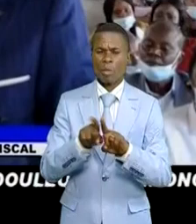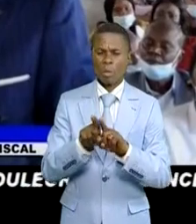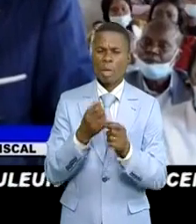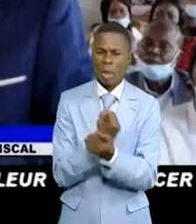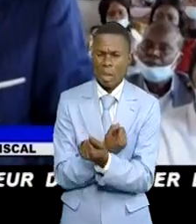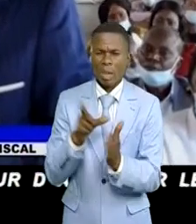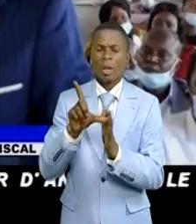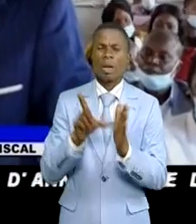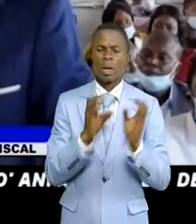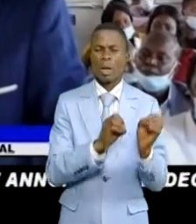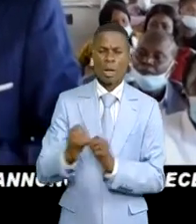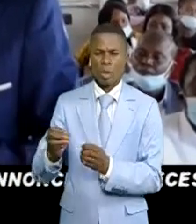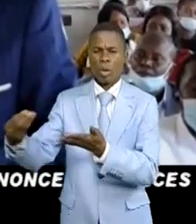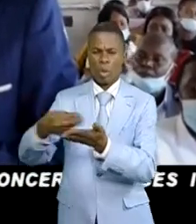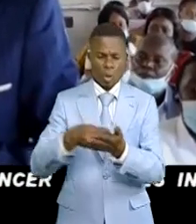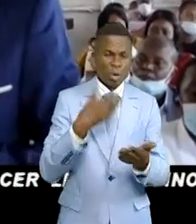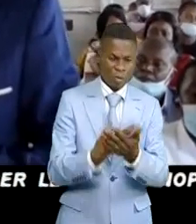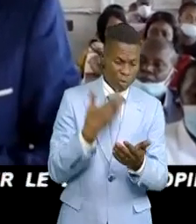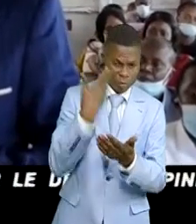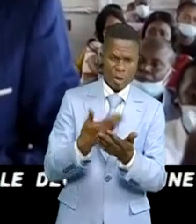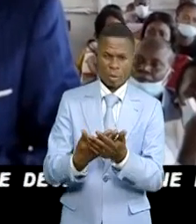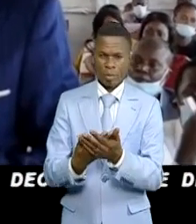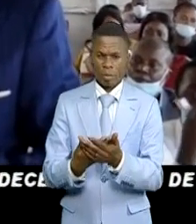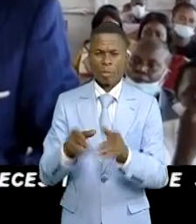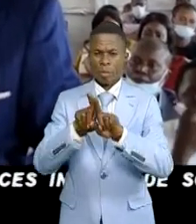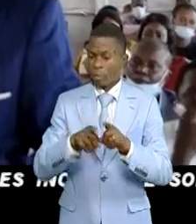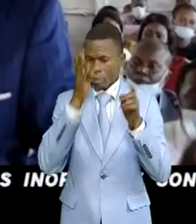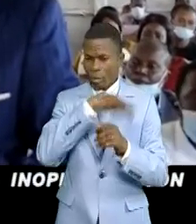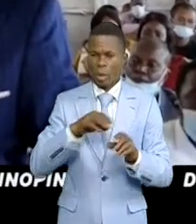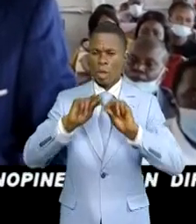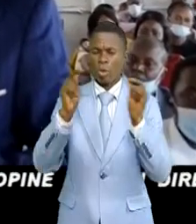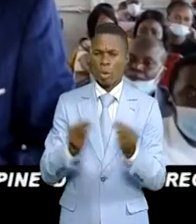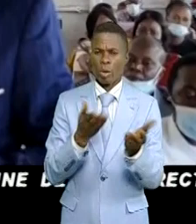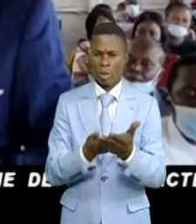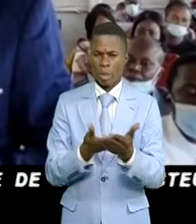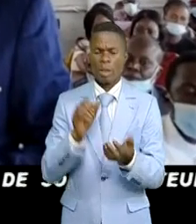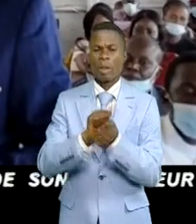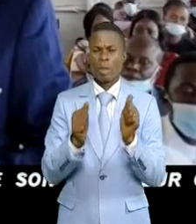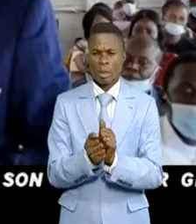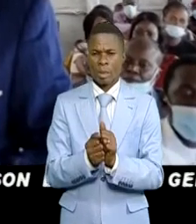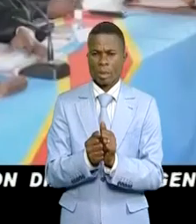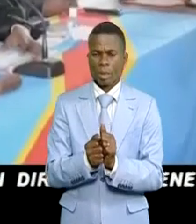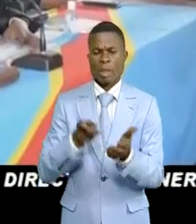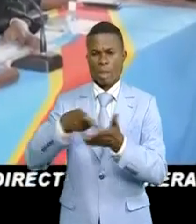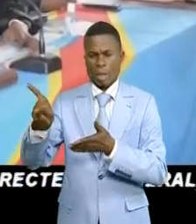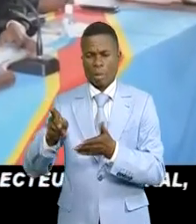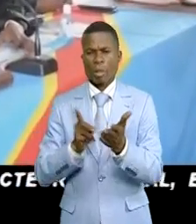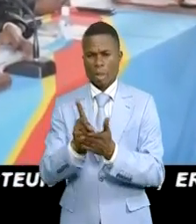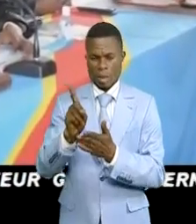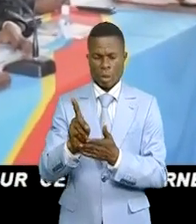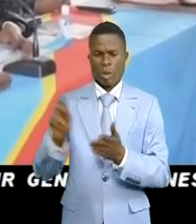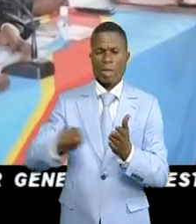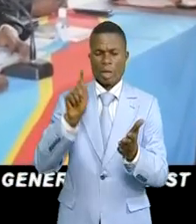qui organise les recouvrements forcés par l'entremise de huissiers fiscaux en matière de paiement des droits,